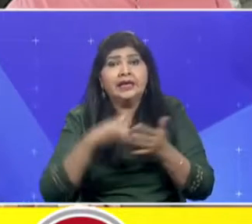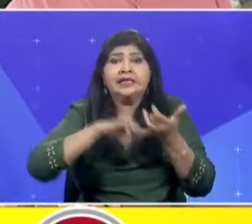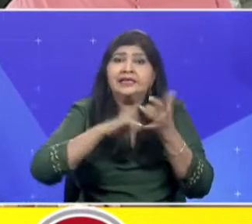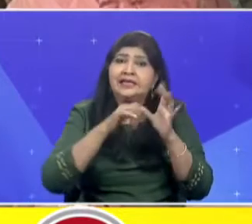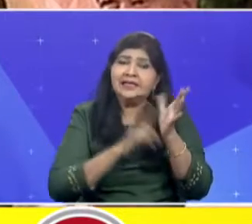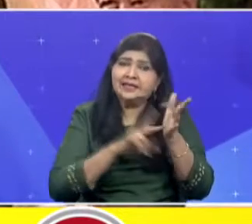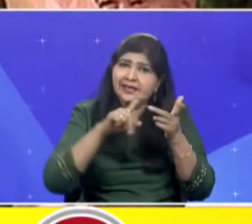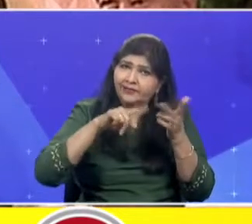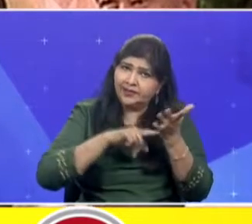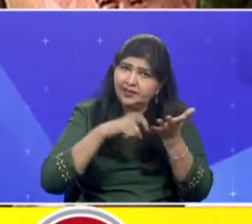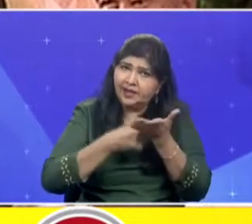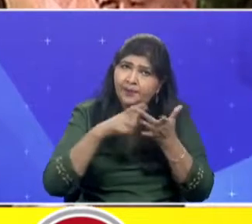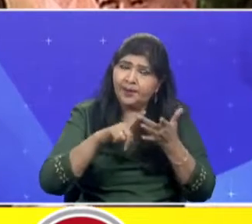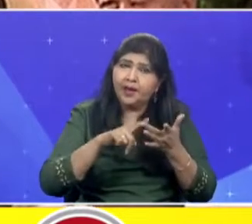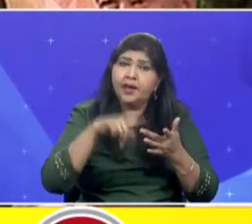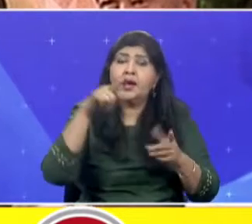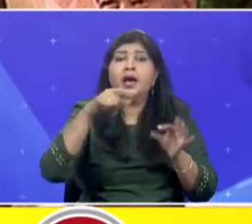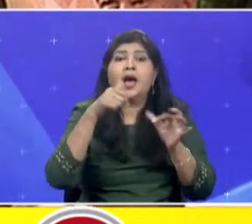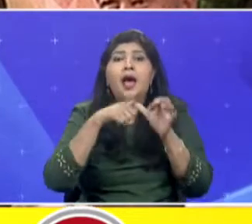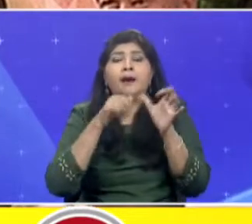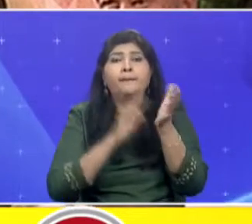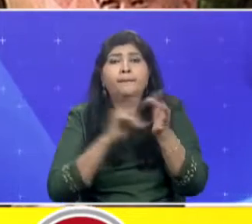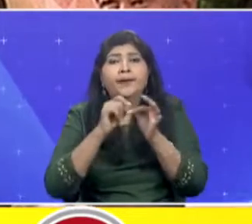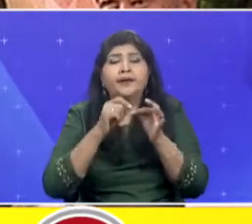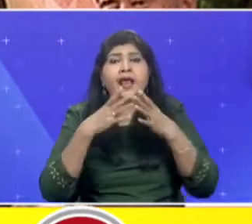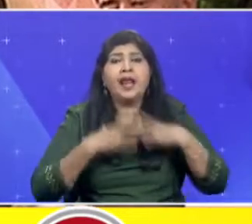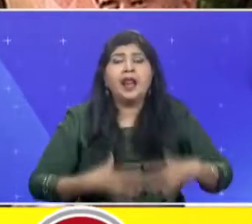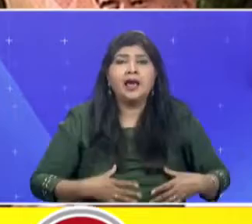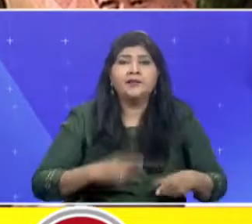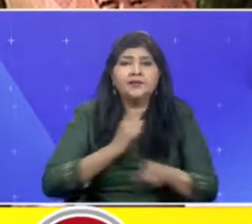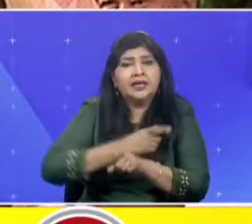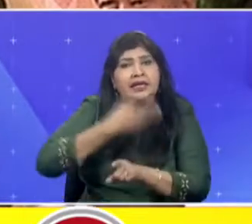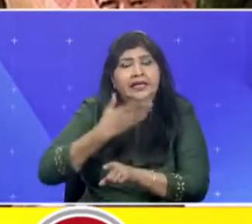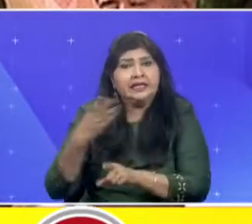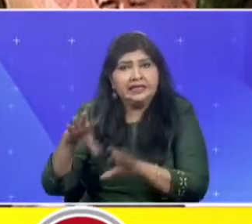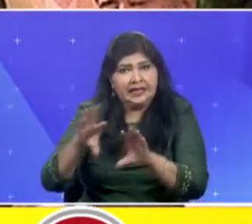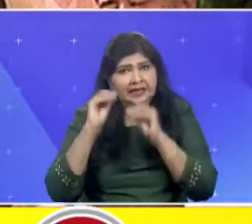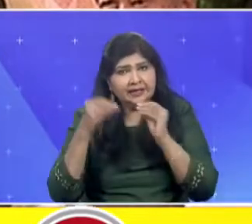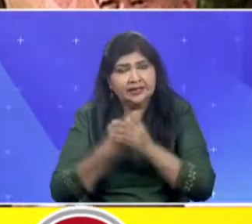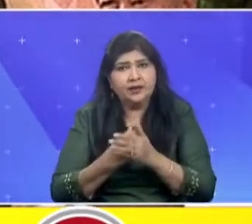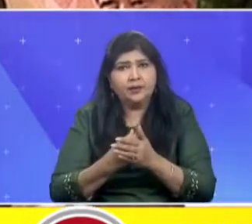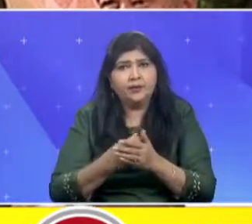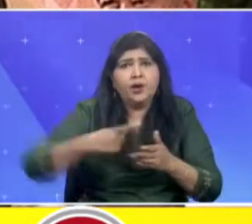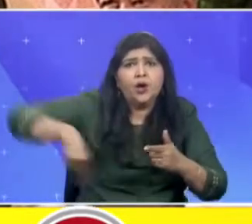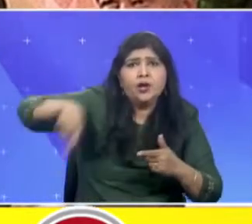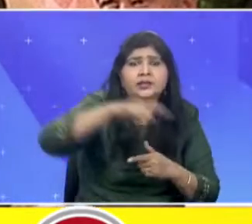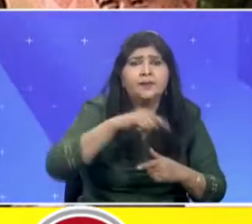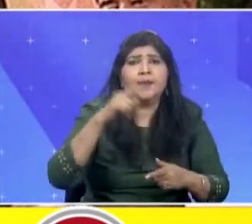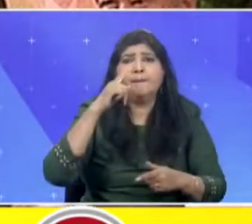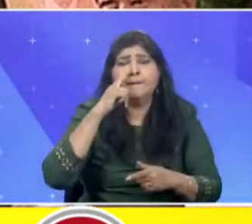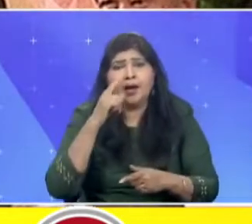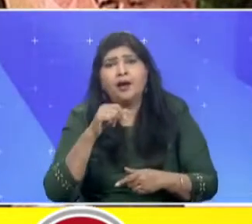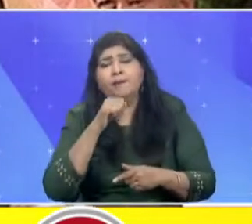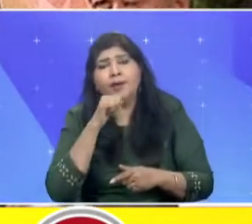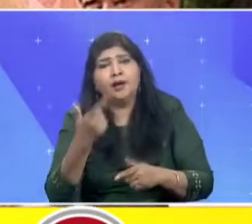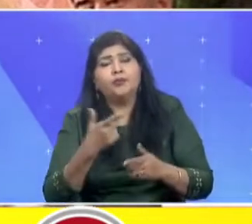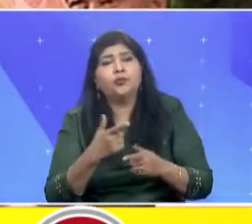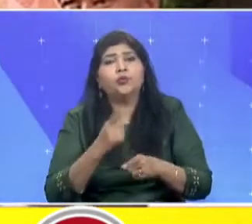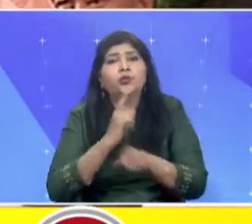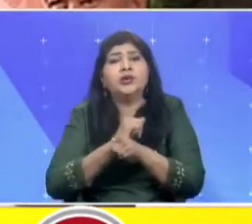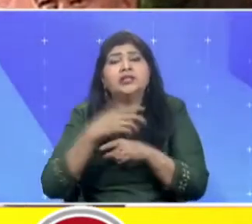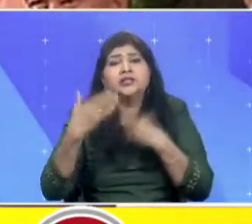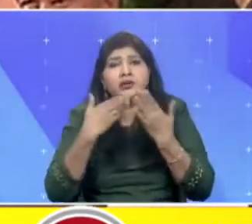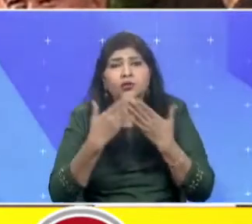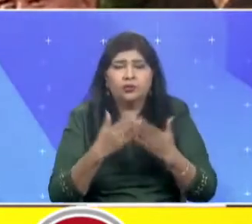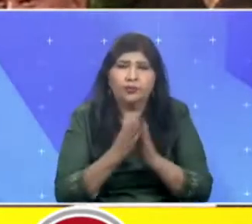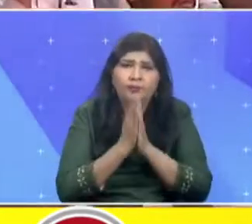सावित्रीबाई फुले, बाबा साहब आम्बेडकर के जीवन से प्रेरणा लेते हुए मैं सभी माता, पिता और अभिभावकों से